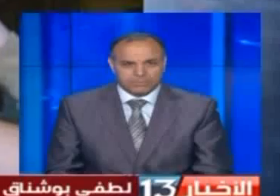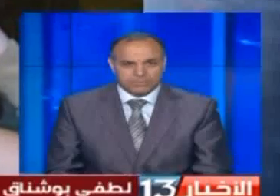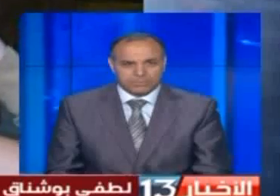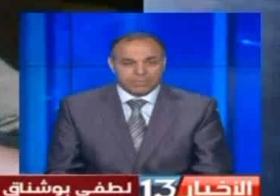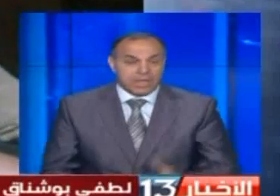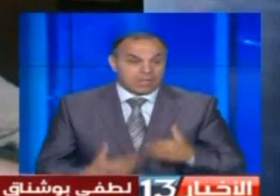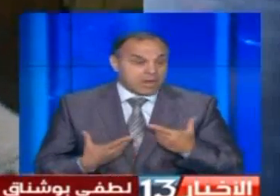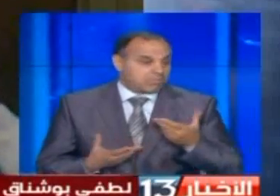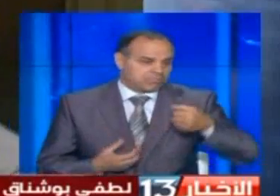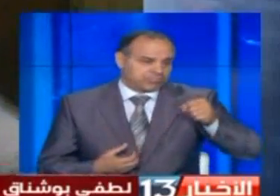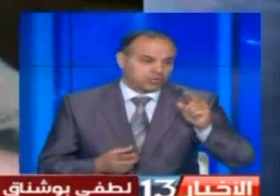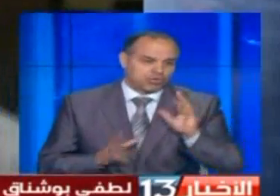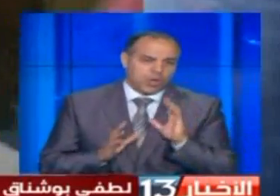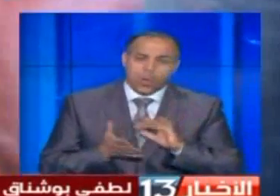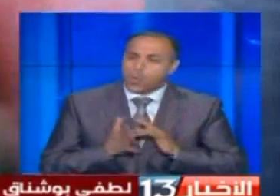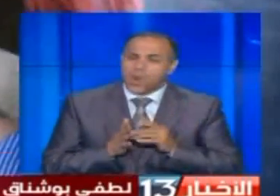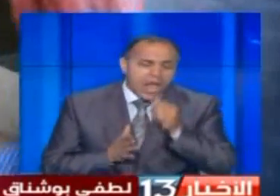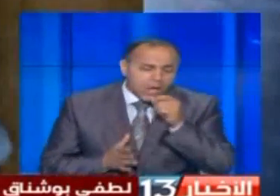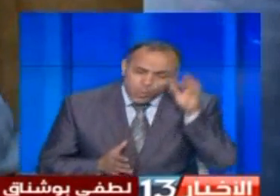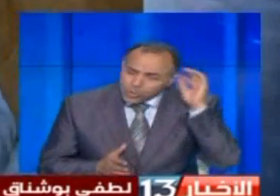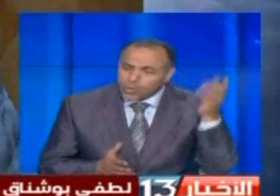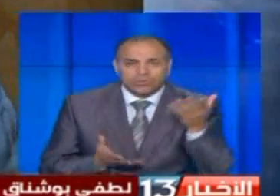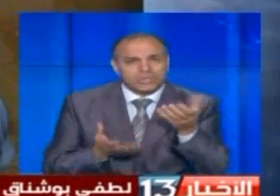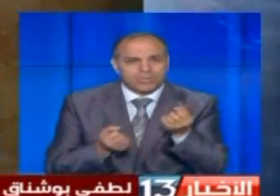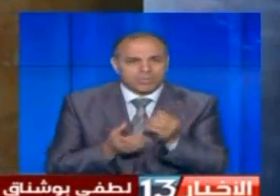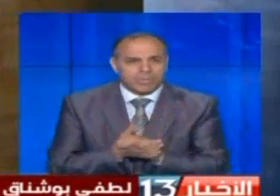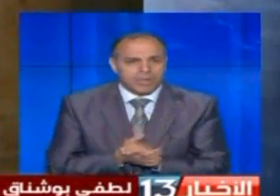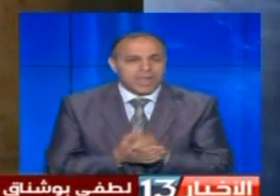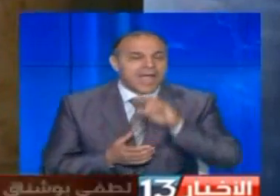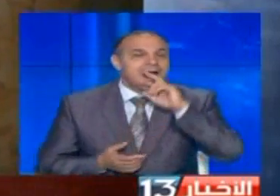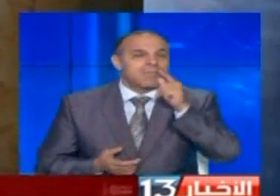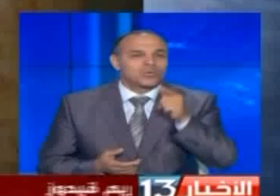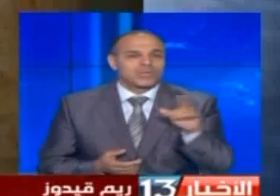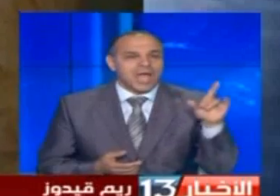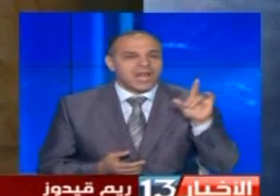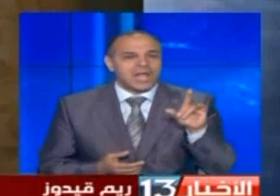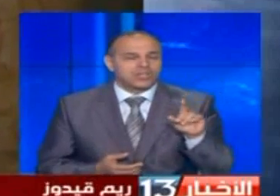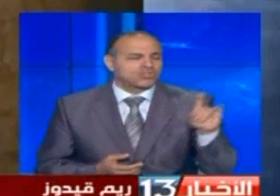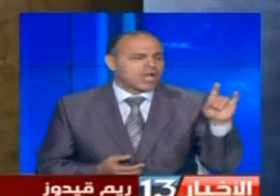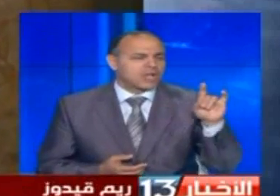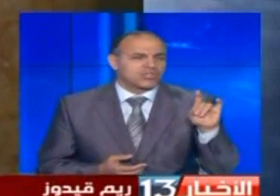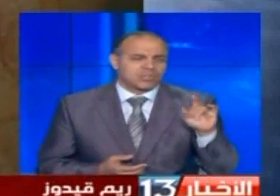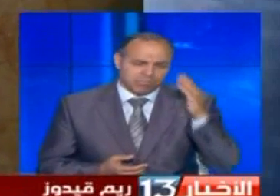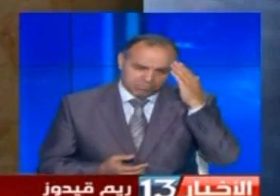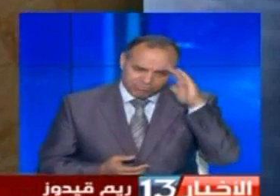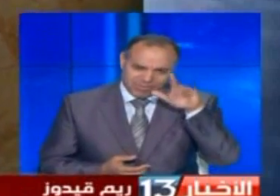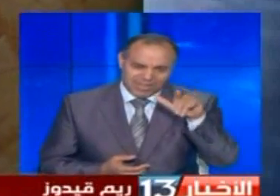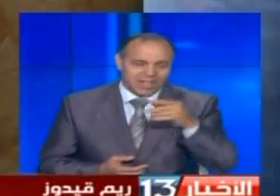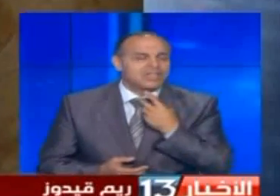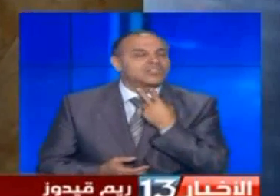نتمنى لها التوفيق والنجاح ولكل الفنانين التوانسة. هادئة كعادتها ليلى حجيج، ما ينكر حد انها